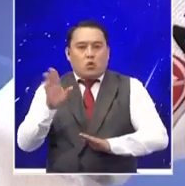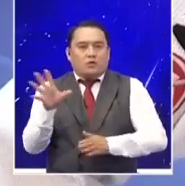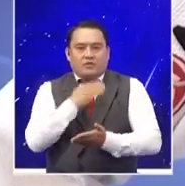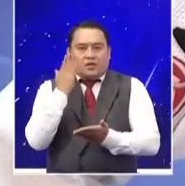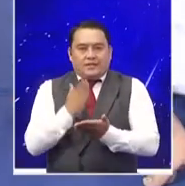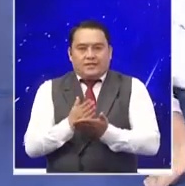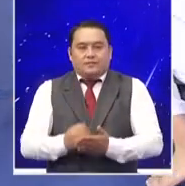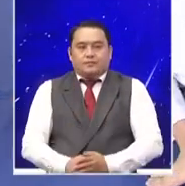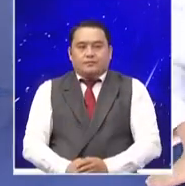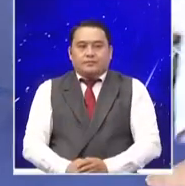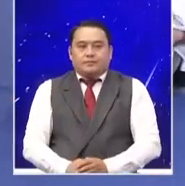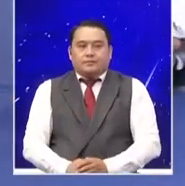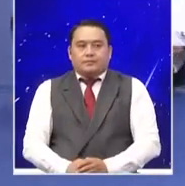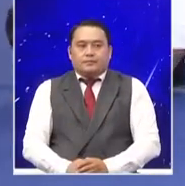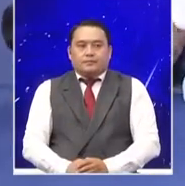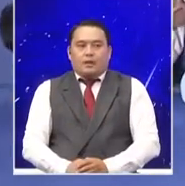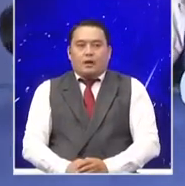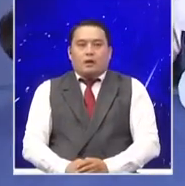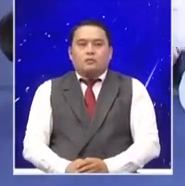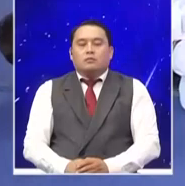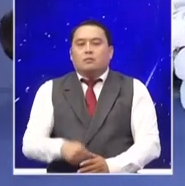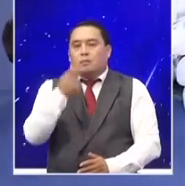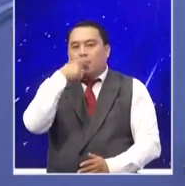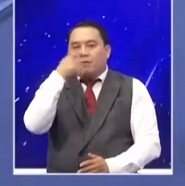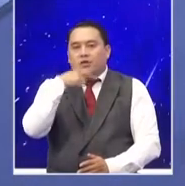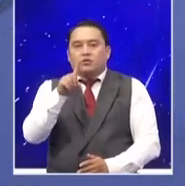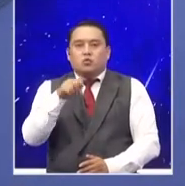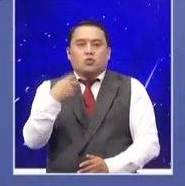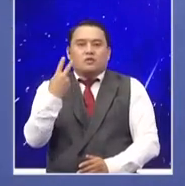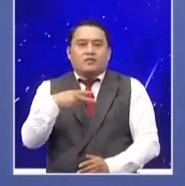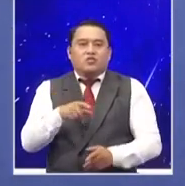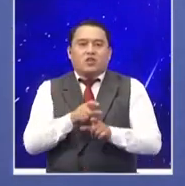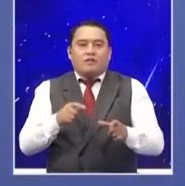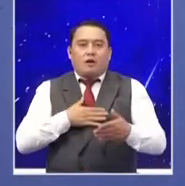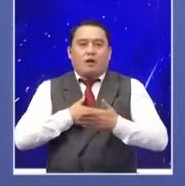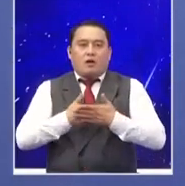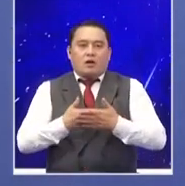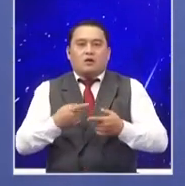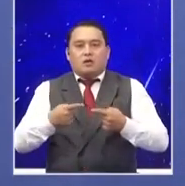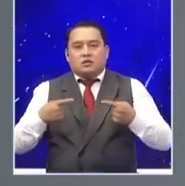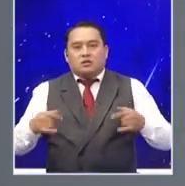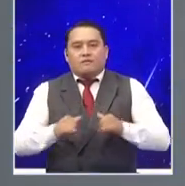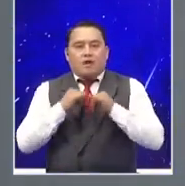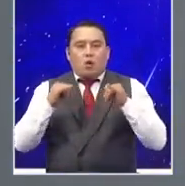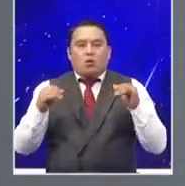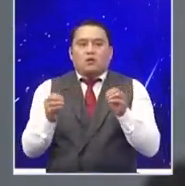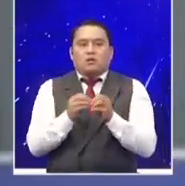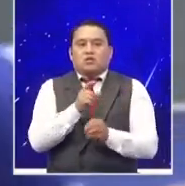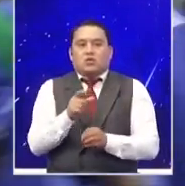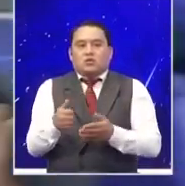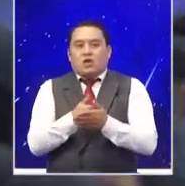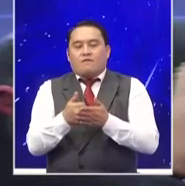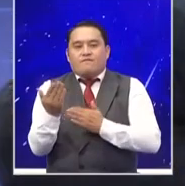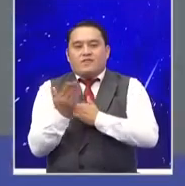этого есть. В целом, в Панфиловском районе около 120 человек активно занимаются разделом джиу-джитсу «Неваза». 10 спортсменов